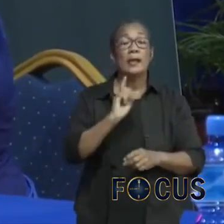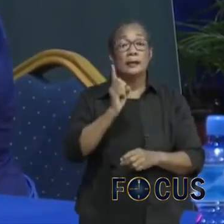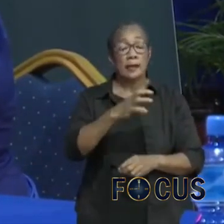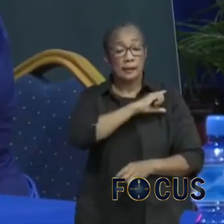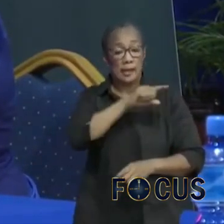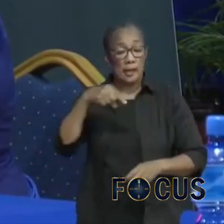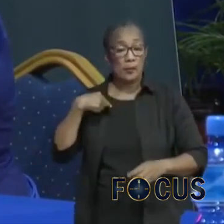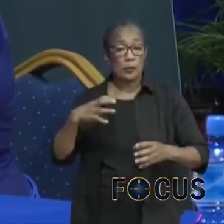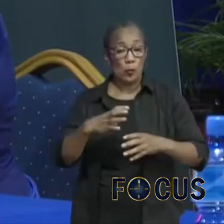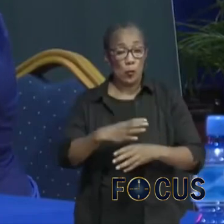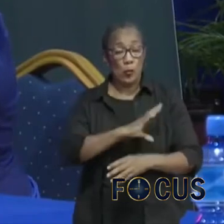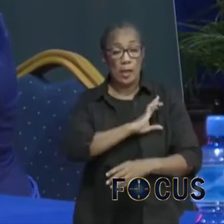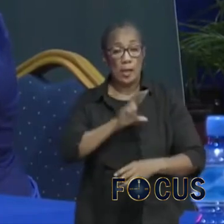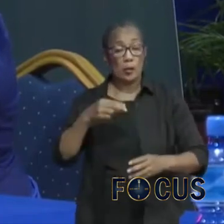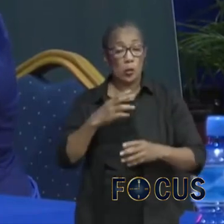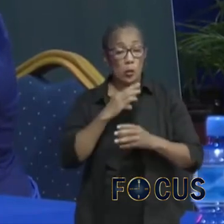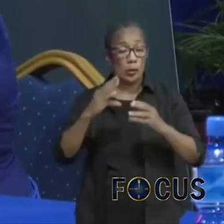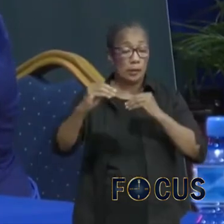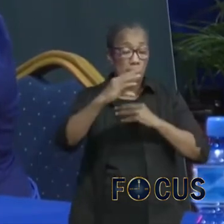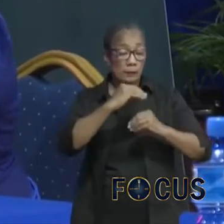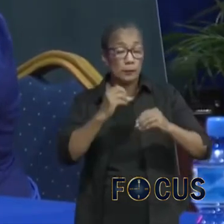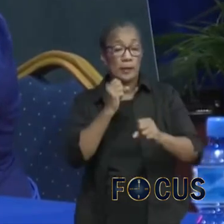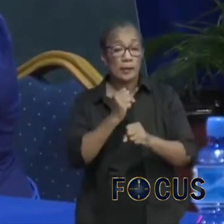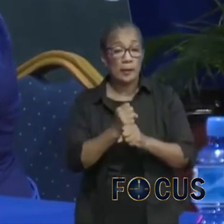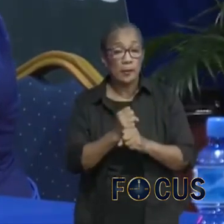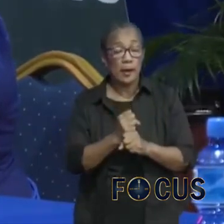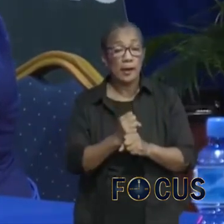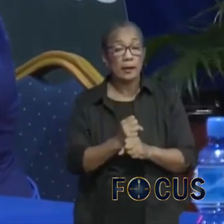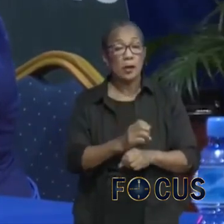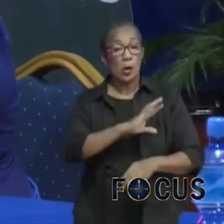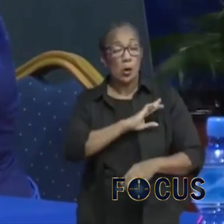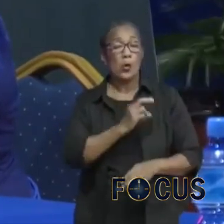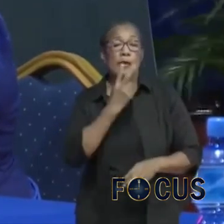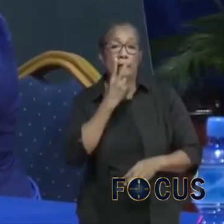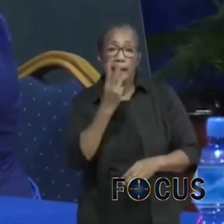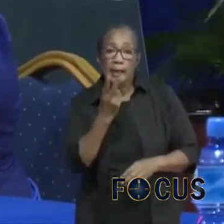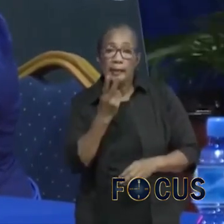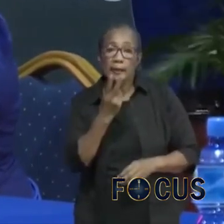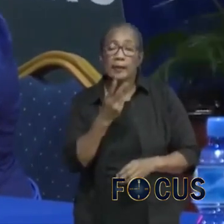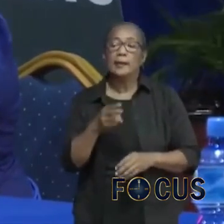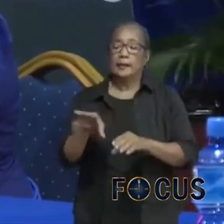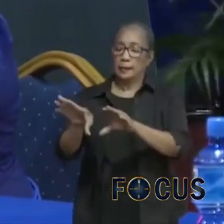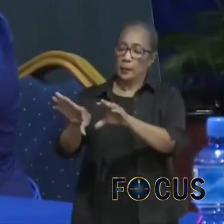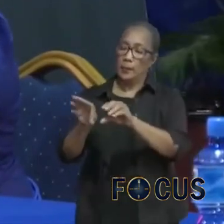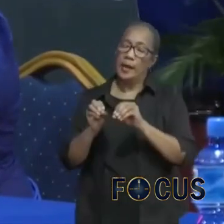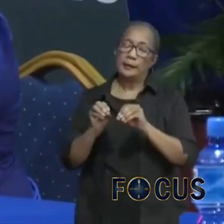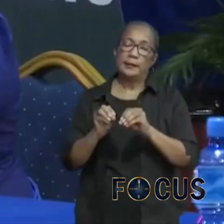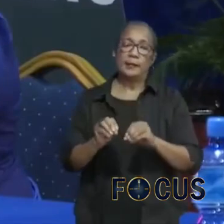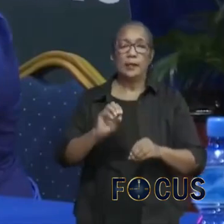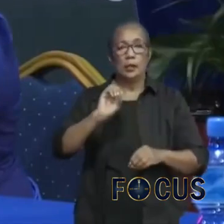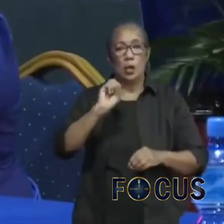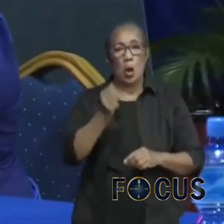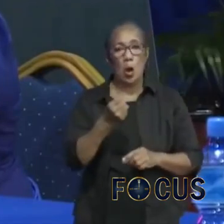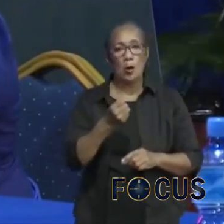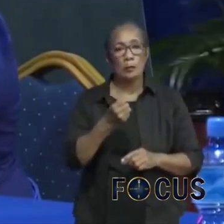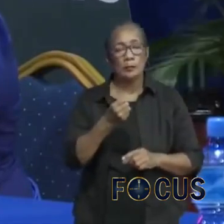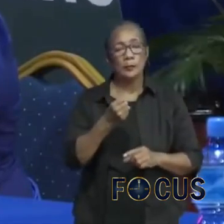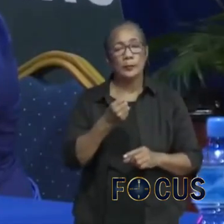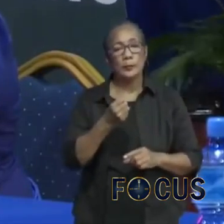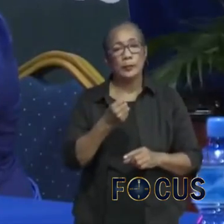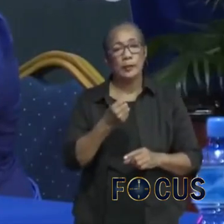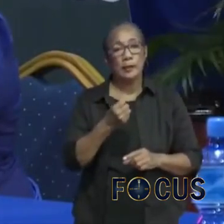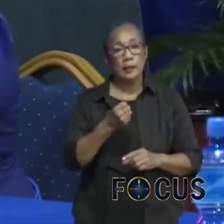elkaar nader besproken. We hebben gekeken naar de maatregelen om dus dan weer ten volle